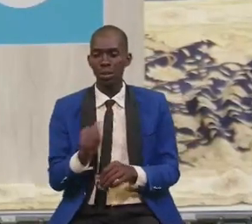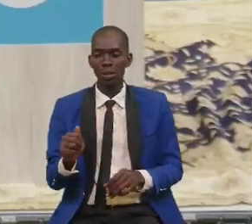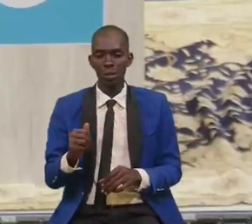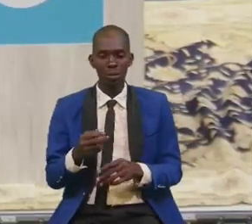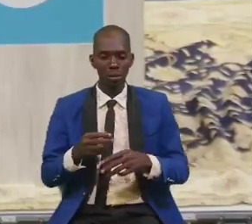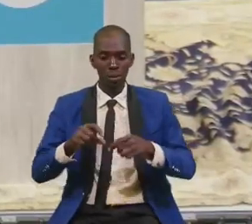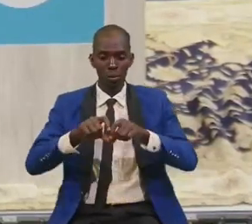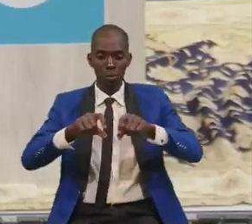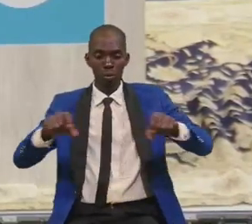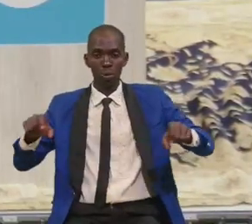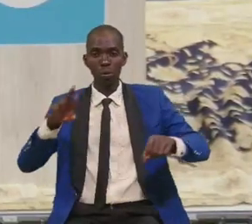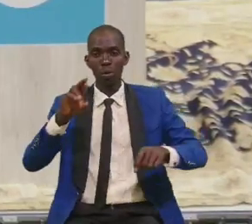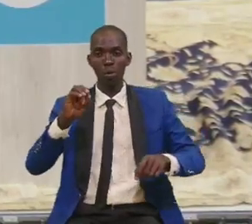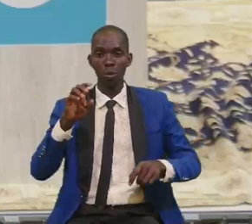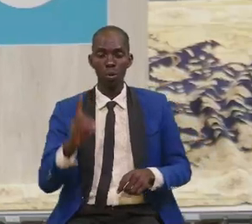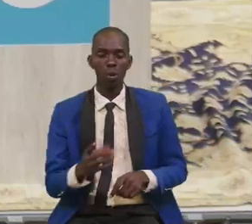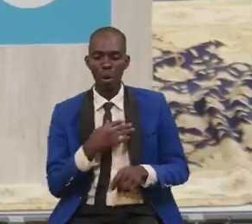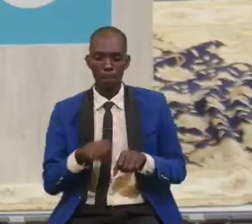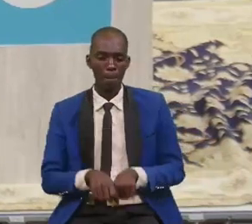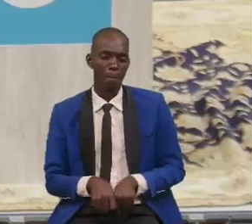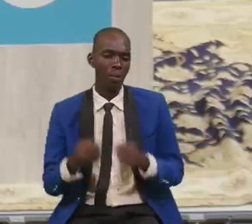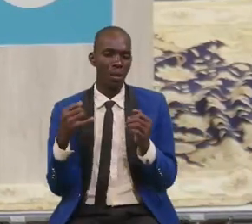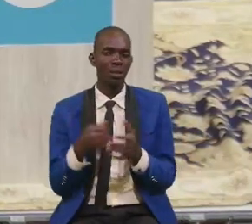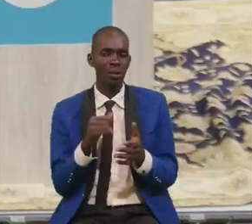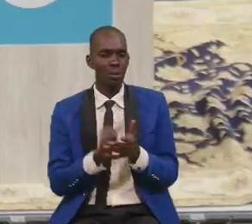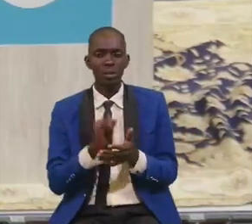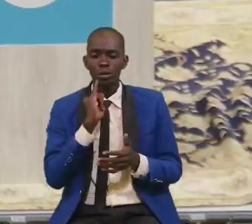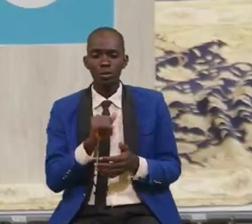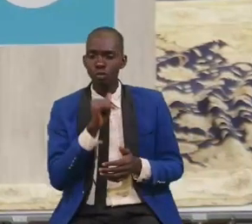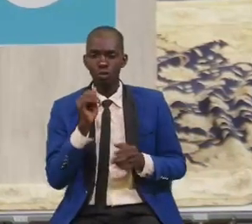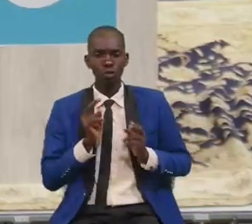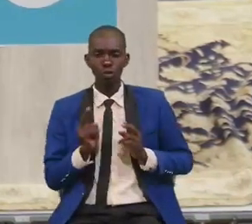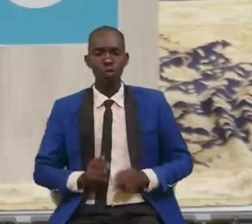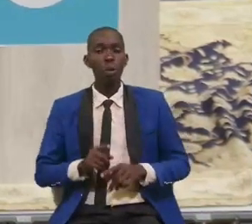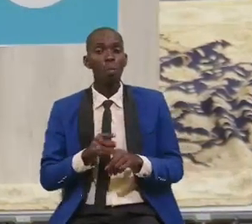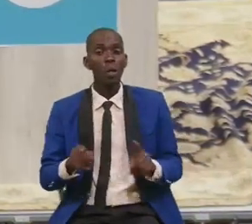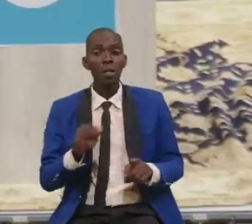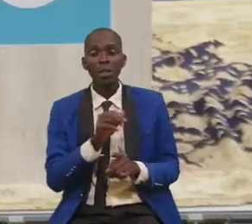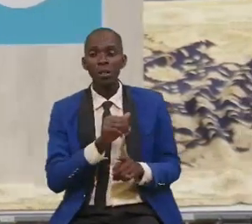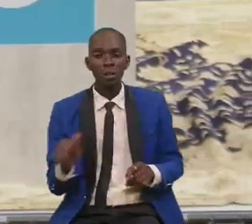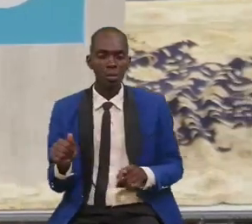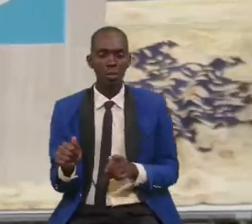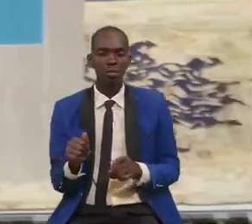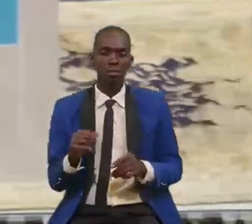de fer, il casse ça. Ça, c'est une capacité super